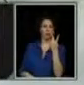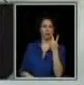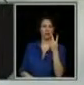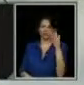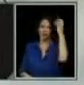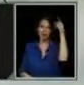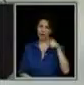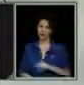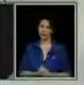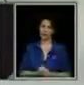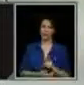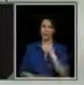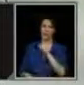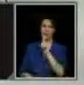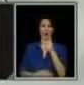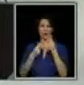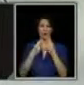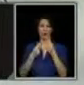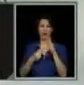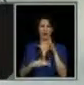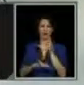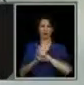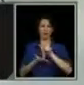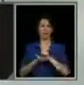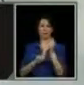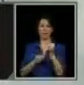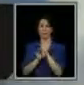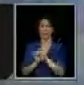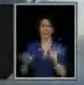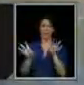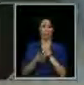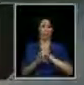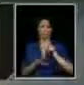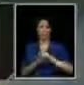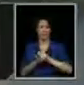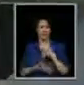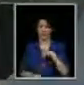לי נפקדית, היא לא עושה כלום עם הנפקדית. אנחנו לא מתעסקות